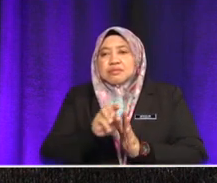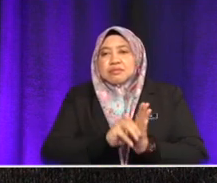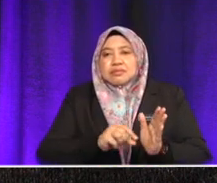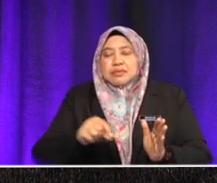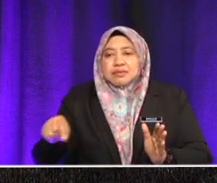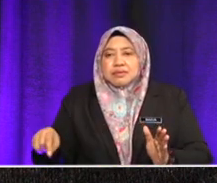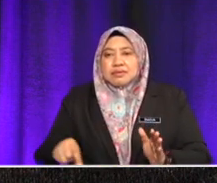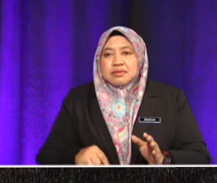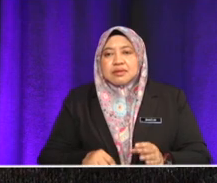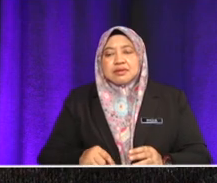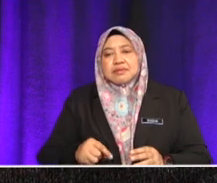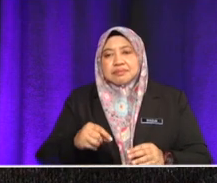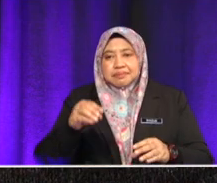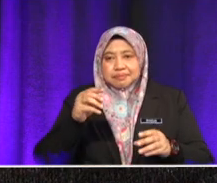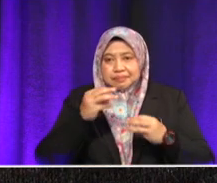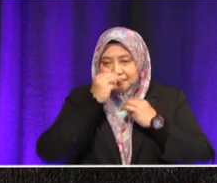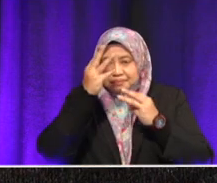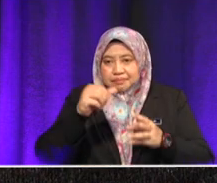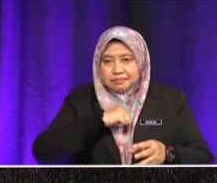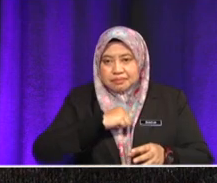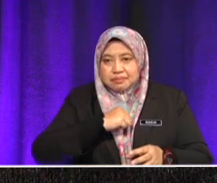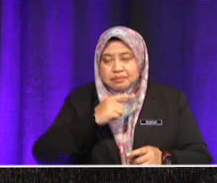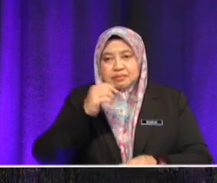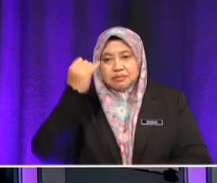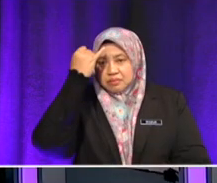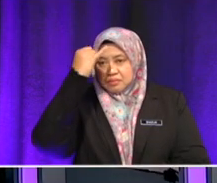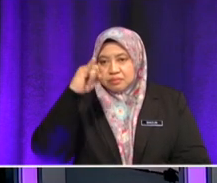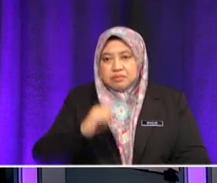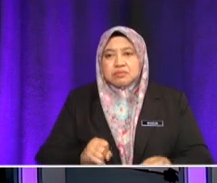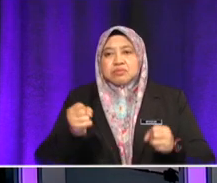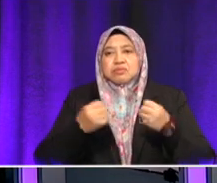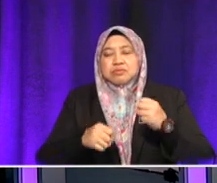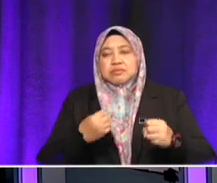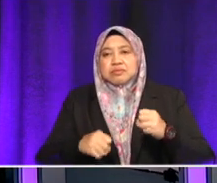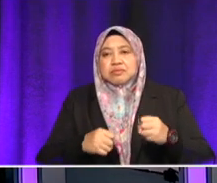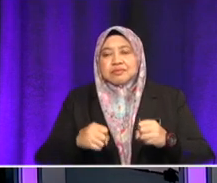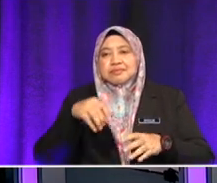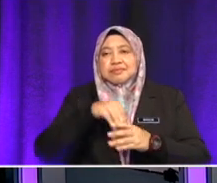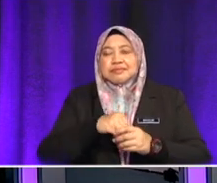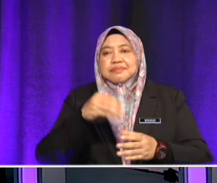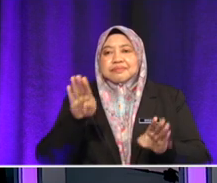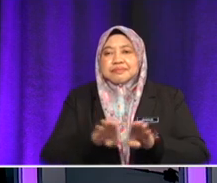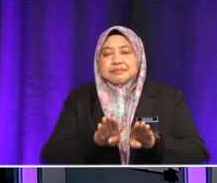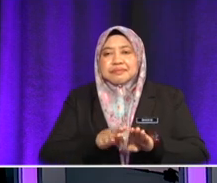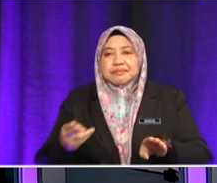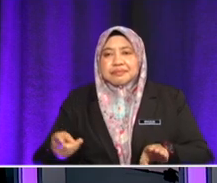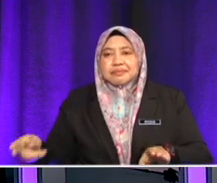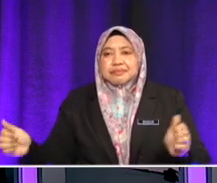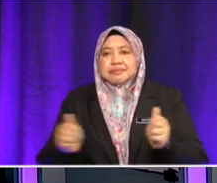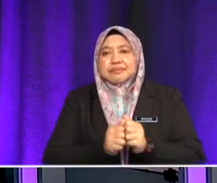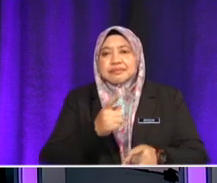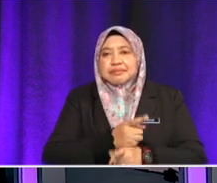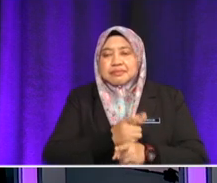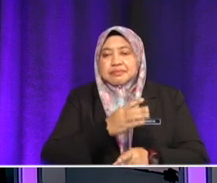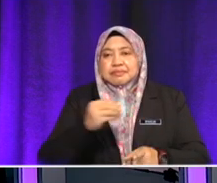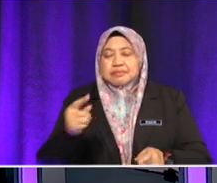diri tokoh sukat Kenapa tokoh sukan sebentar lagi nanti saya akan terangkan dalam berbagai bahan dengan betul dan tepat